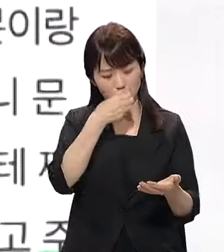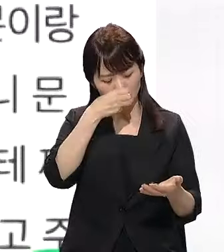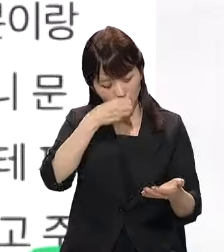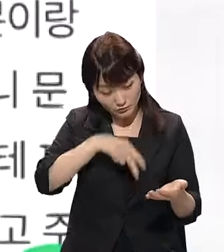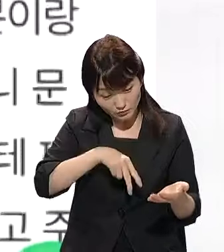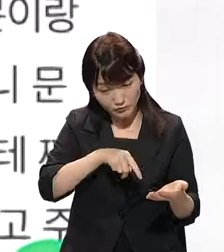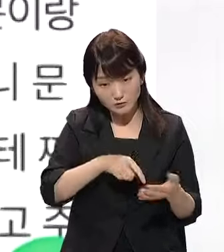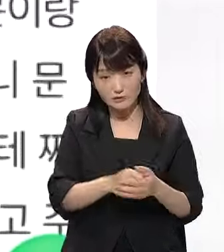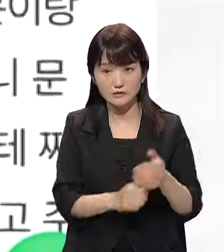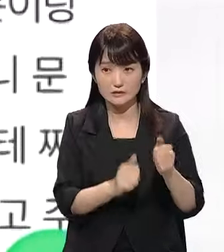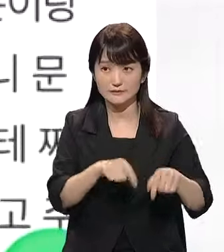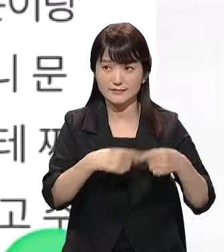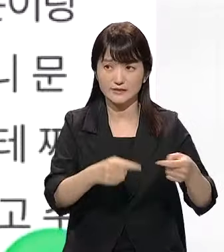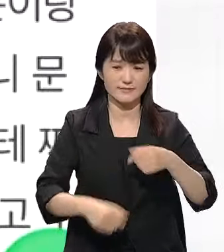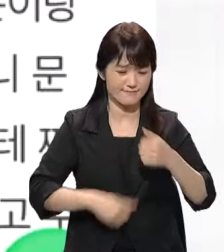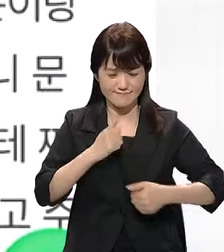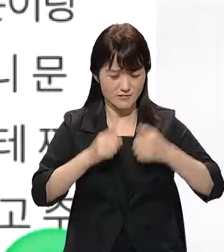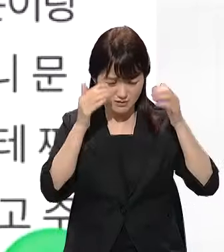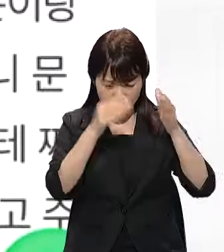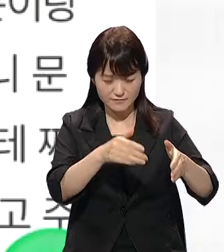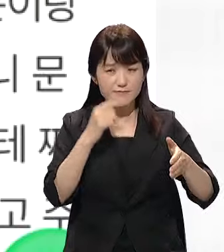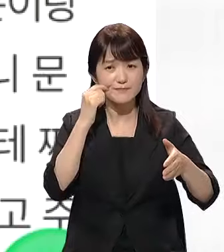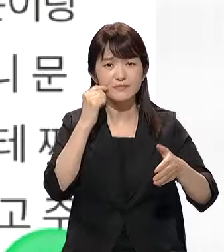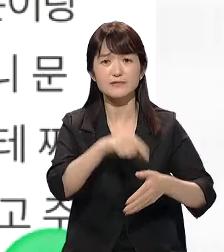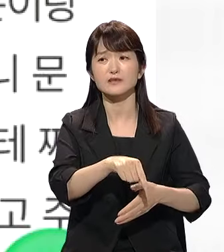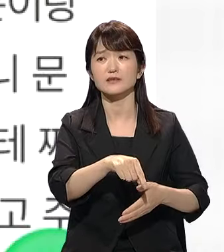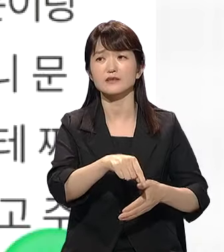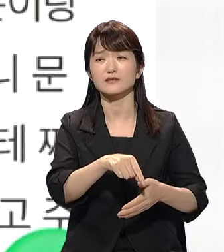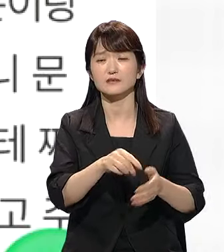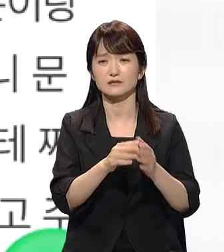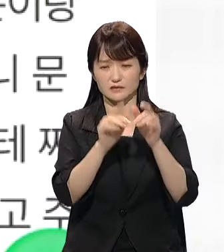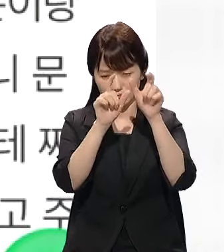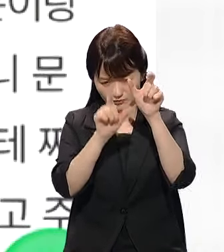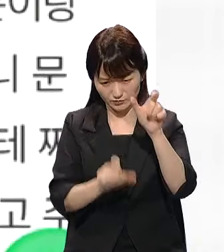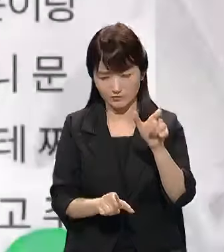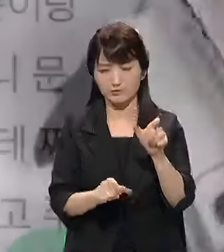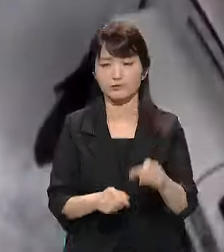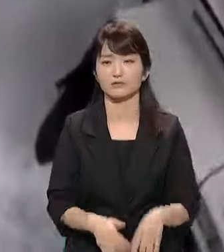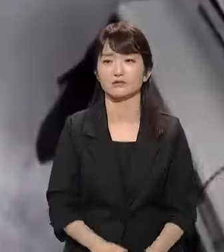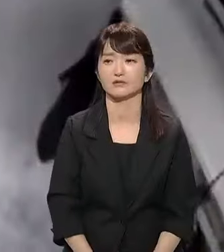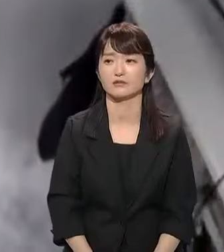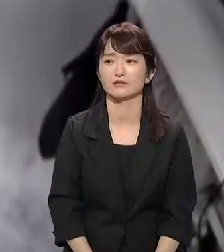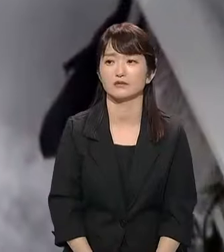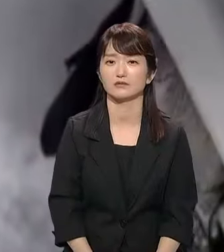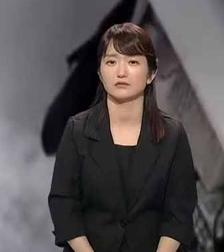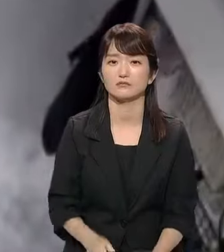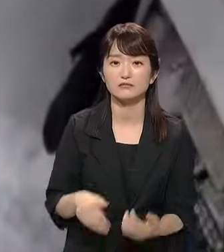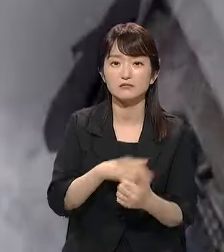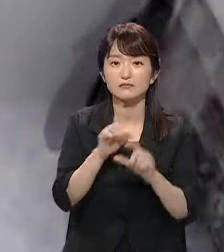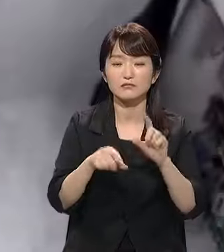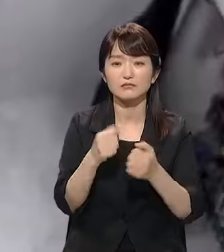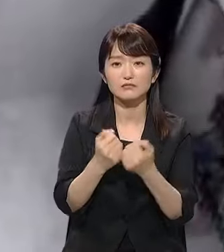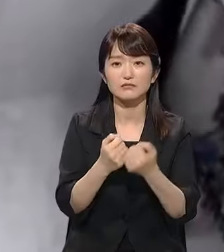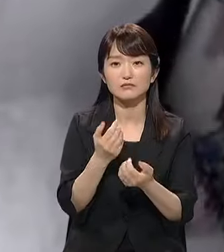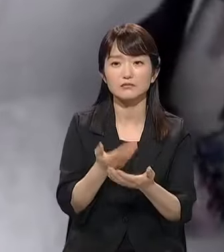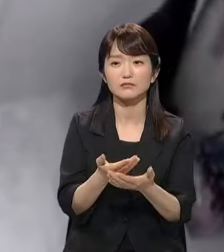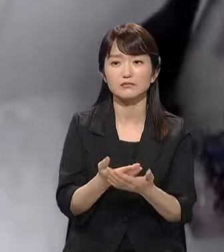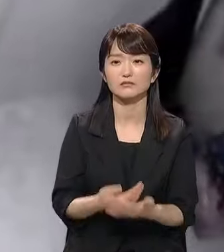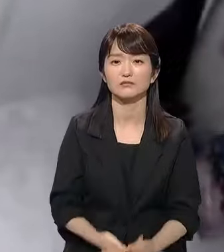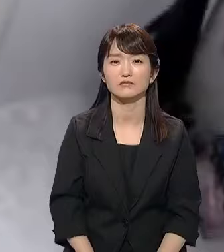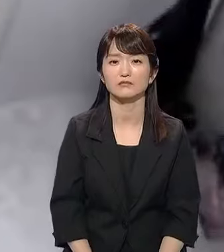시험치는 내에 화나서 제가 집중을 못 했어요 이런 리뷰가 저렇게 달렸습니다 좀 상황 설명좀 다시해